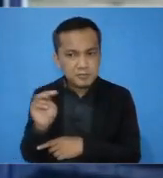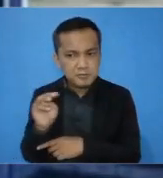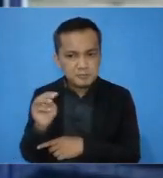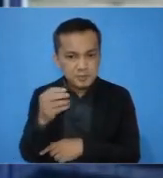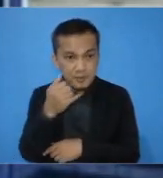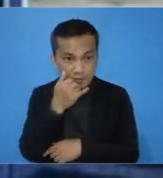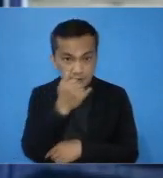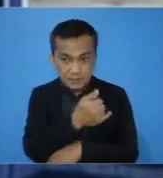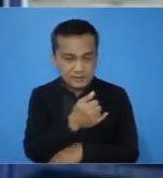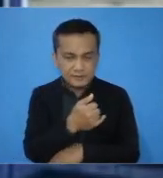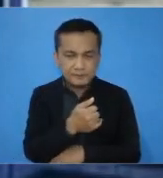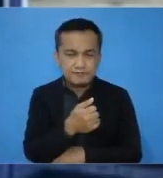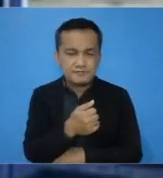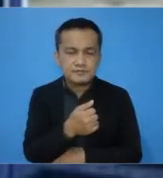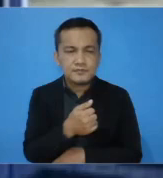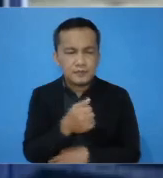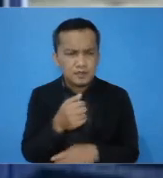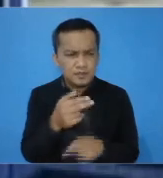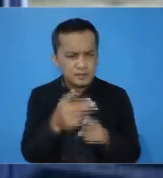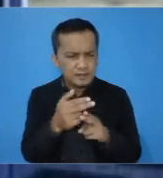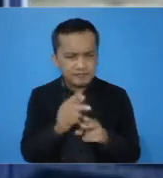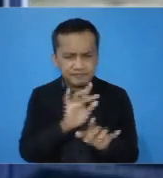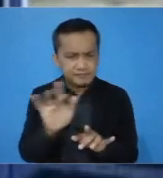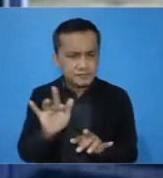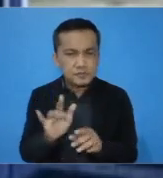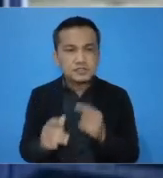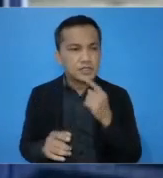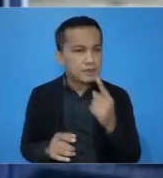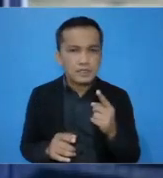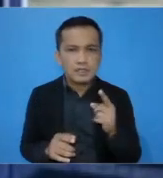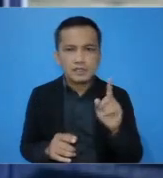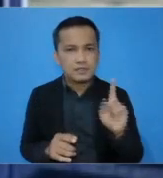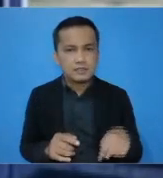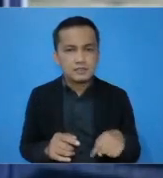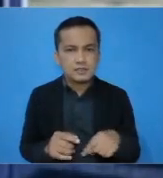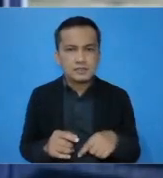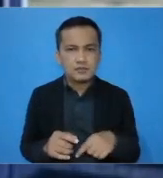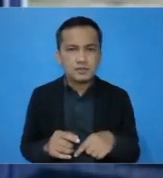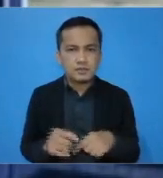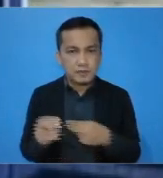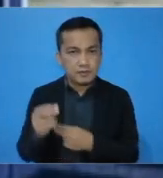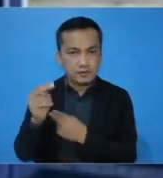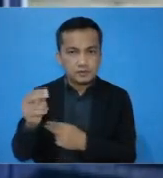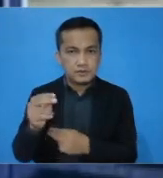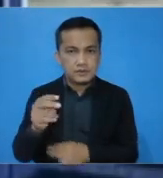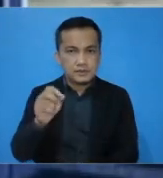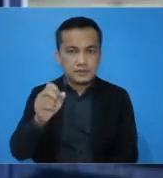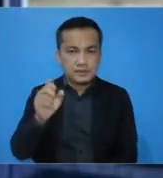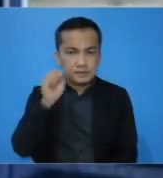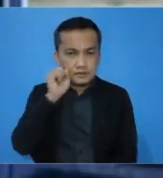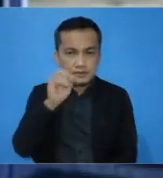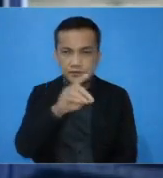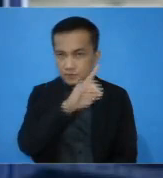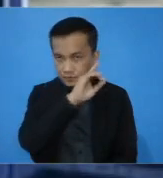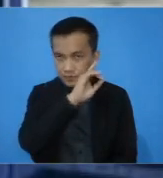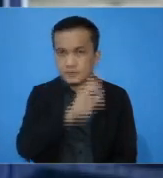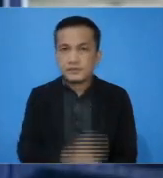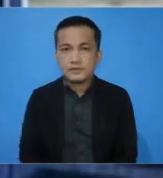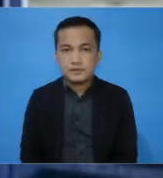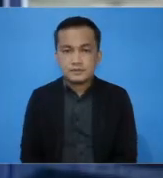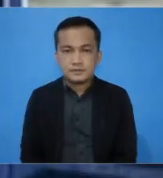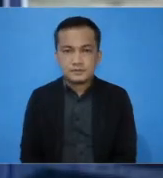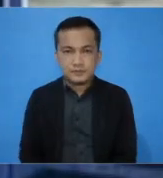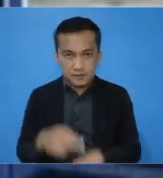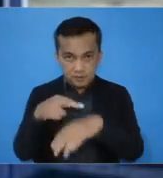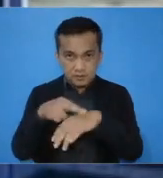sino. At ang sinabi po niya, hindi pa rin daw po tatakbo si Mayor Inday Sara. No? At ang rekomendasyon nga po daw